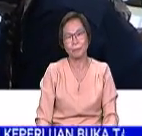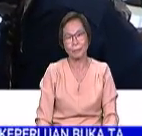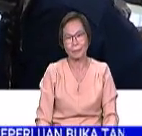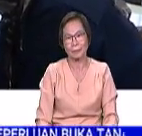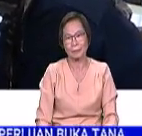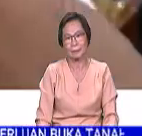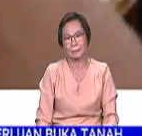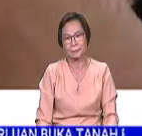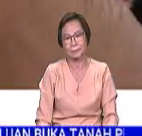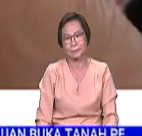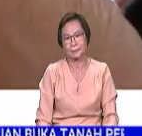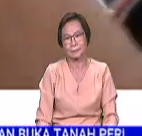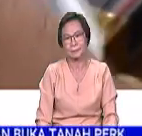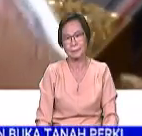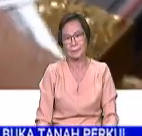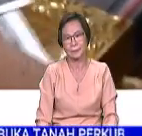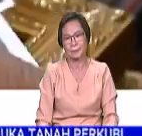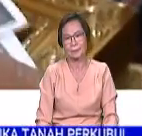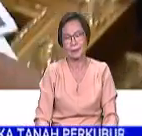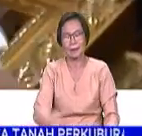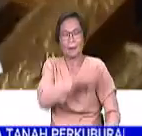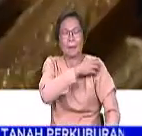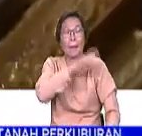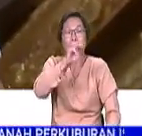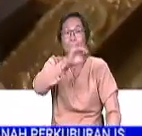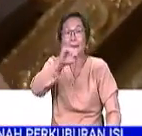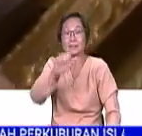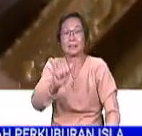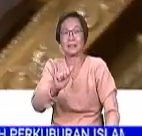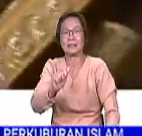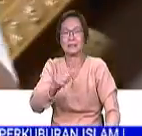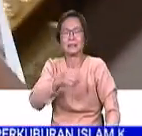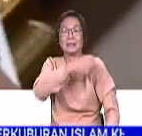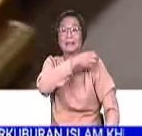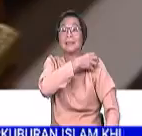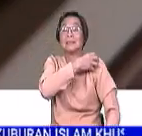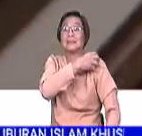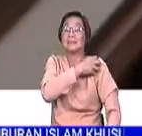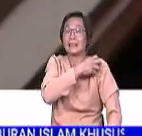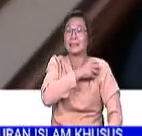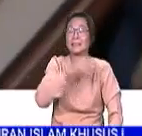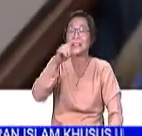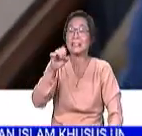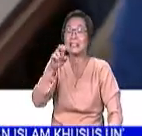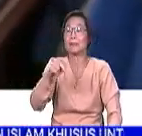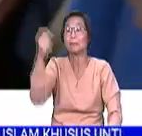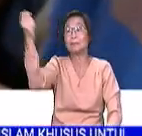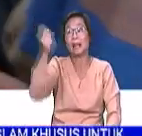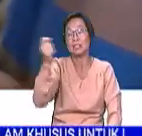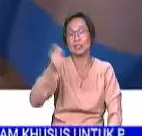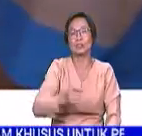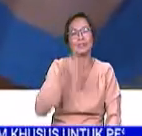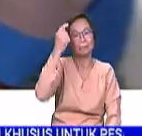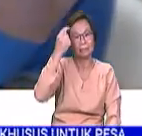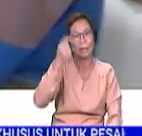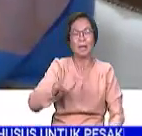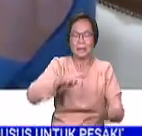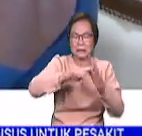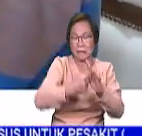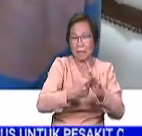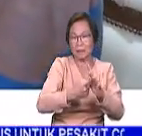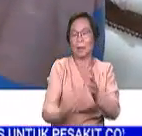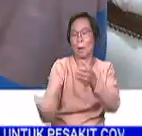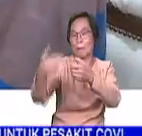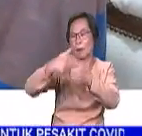hai hai A Major general besar ada tuh Tengku Ahmad Nur Twinky mulai berhemat dalam